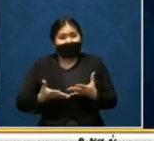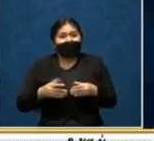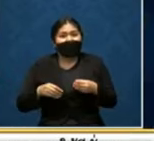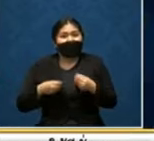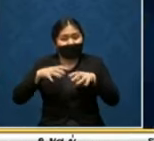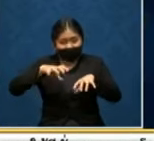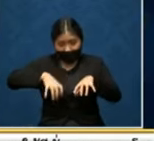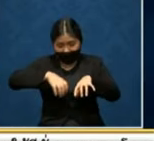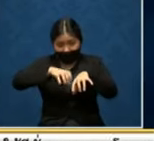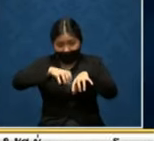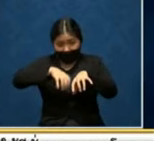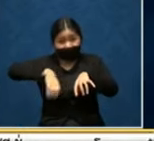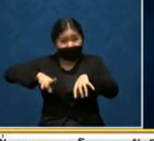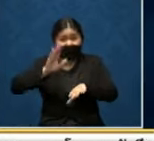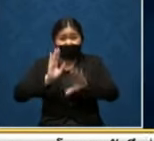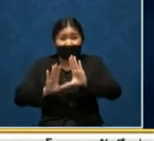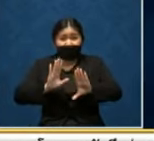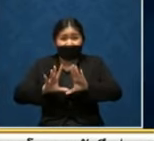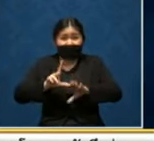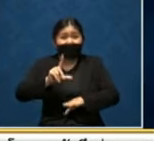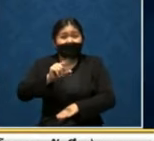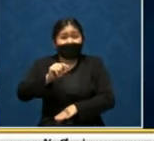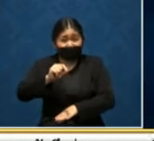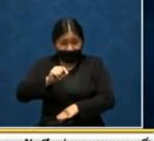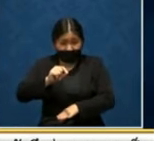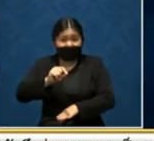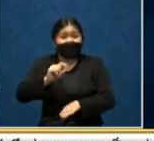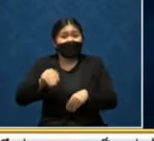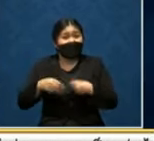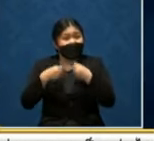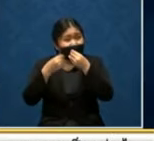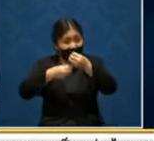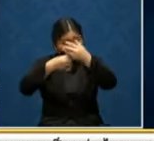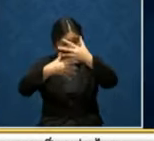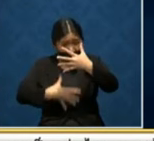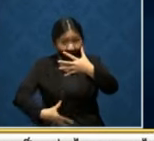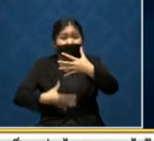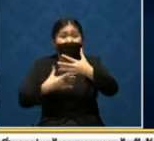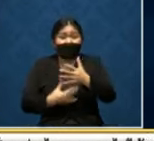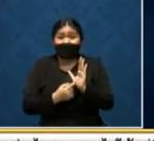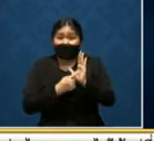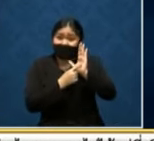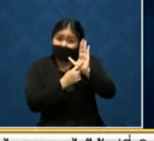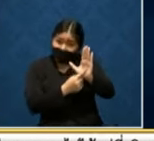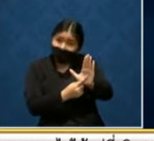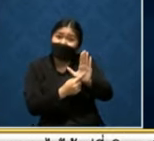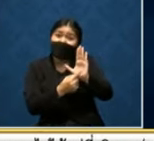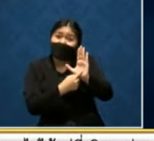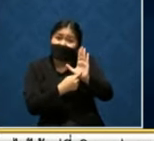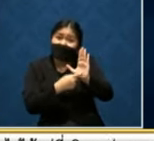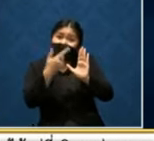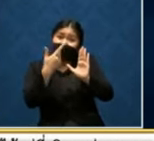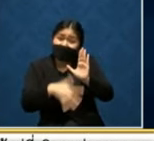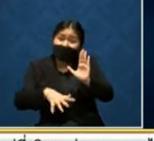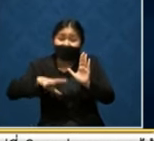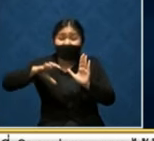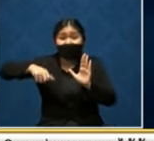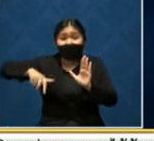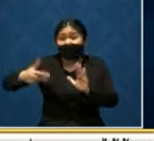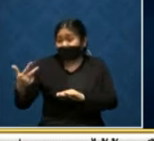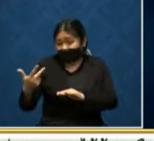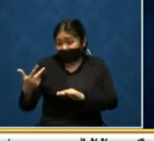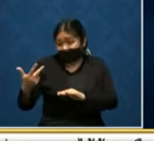กว่าบริษัทเดี๋ยวเปิดขึ้นมาปล่อยอีก 20บริษัทนี่ครับในจอสไลด์หลังจาก 3บริษัทนี้